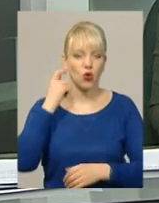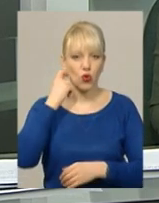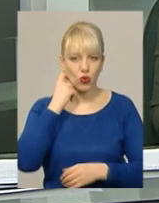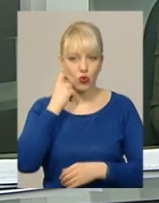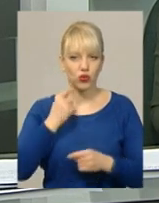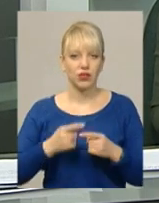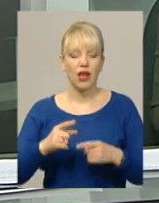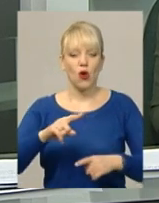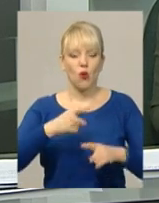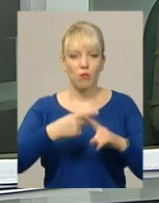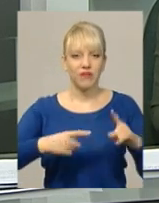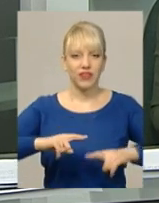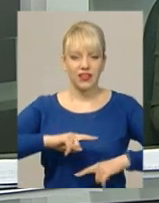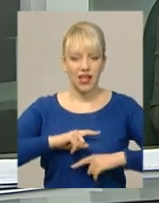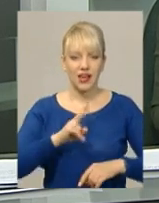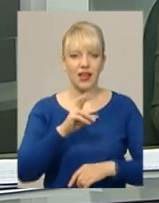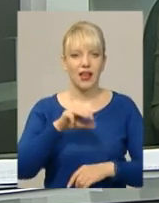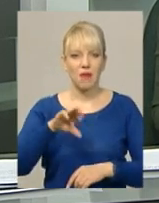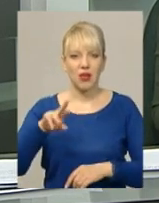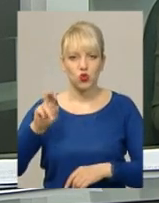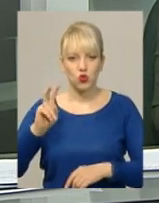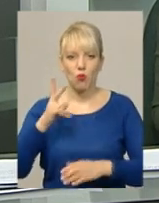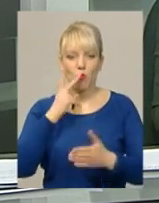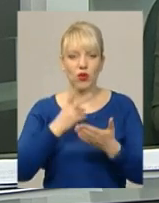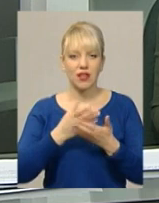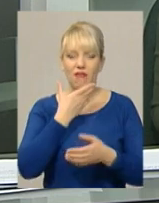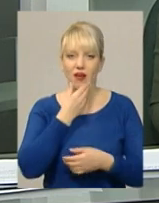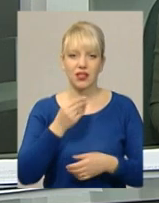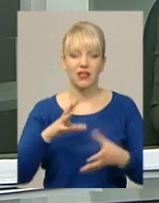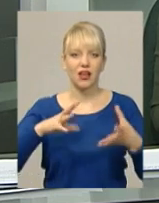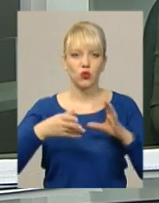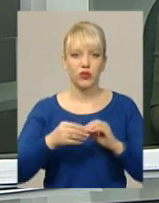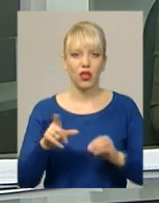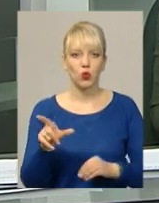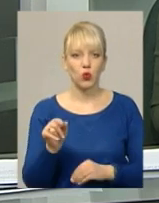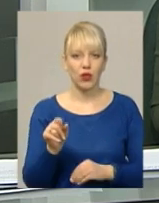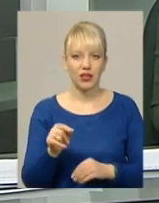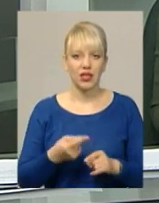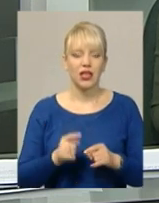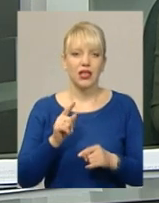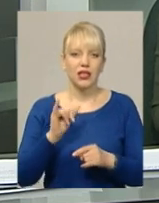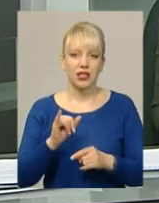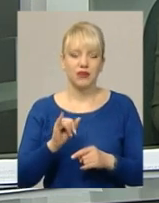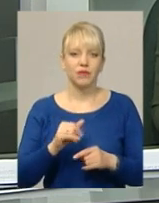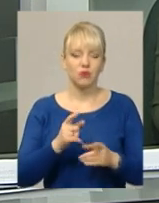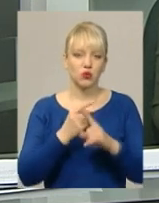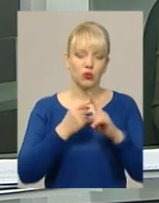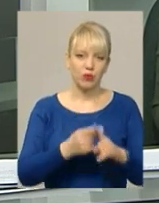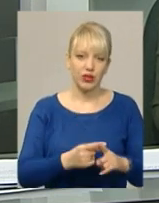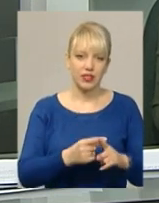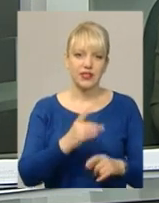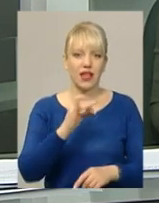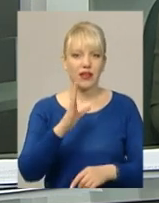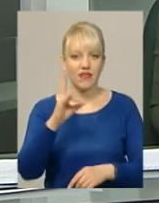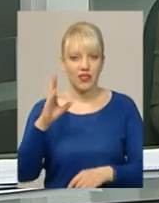змагань у Кременчуці кращий результат серед подолян показав дует Ковальчук-Мельник. Спортсменки поступилися суперницям з Рівного і посіли друге